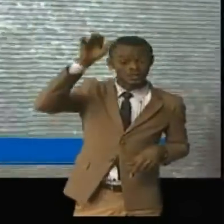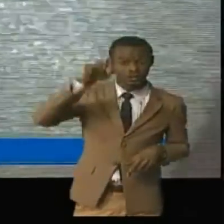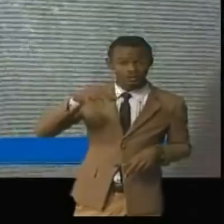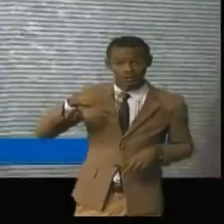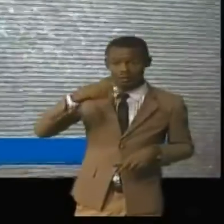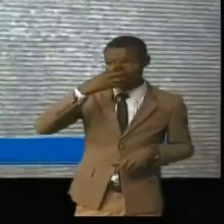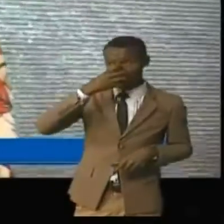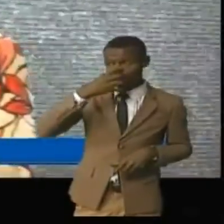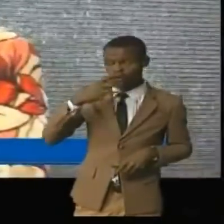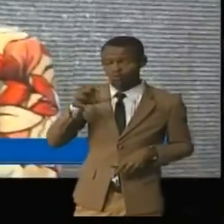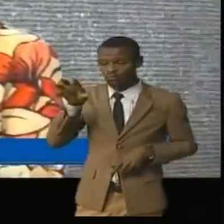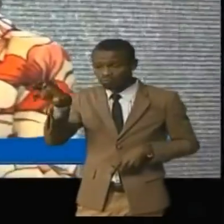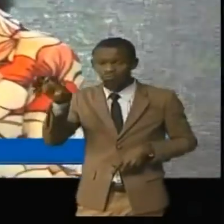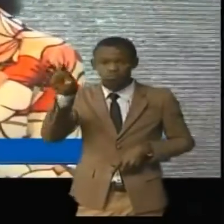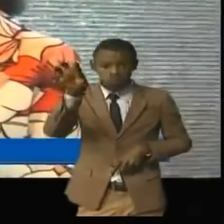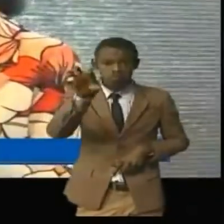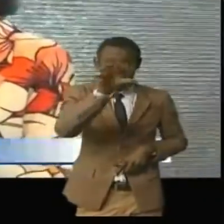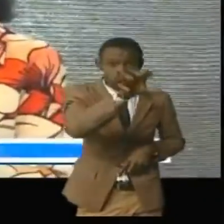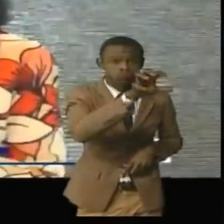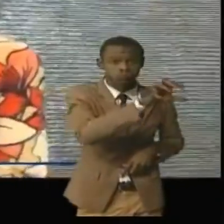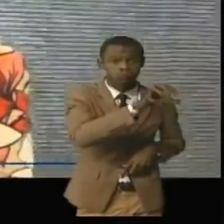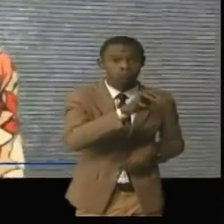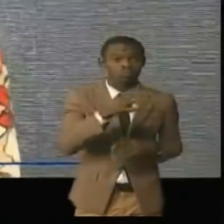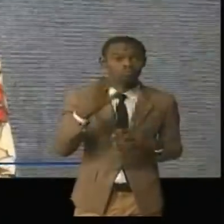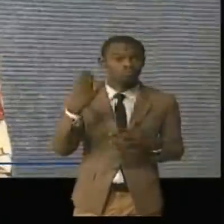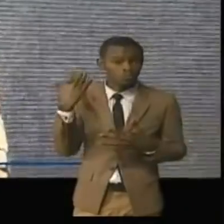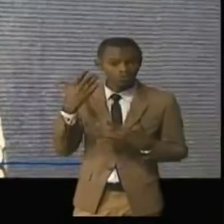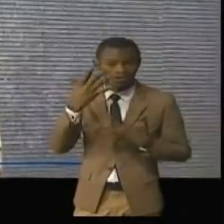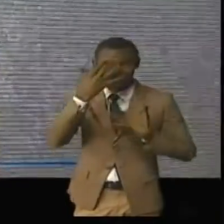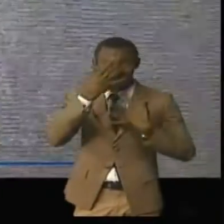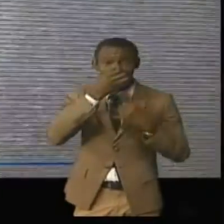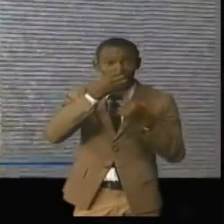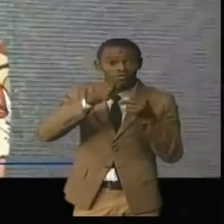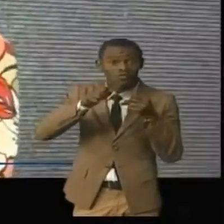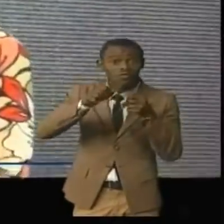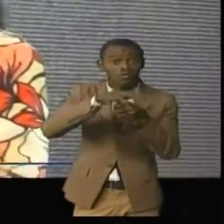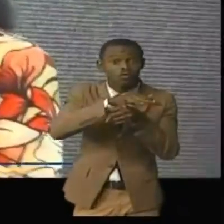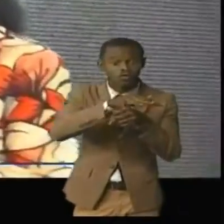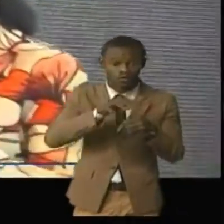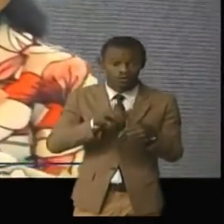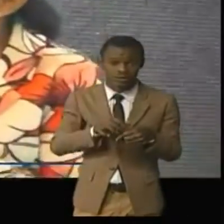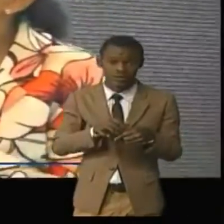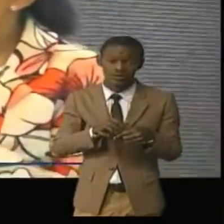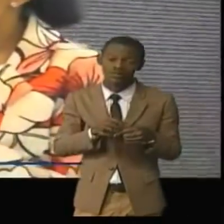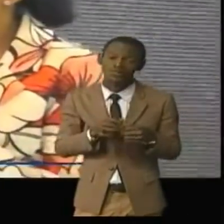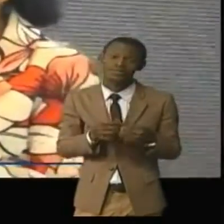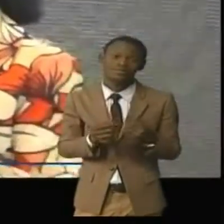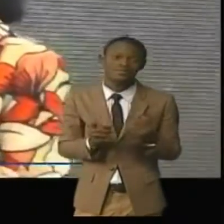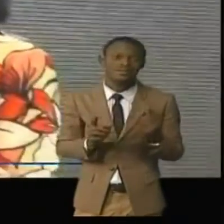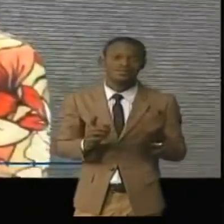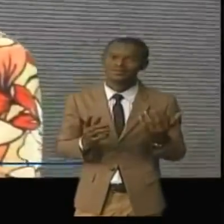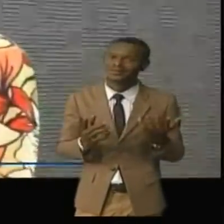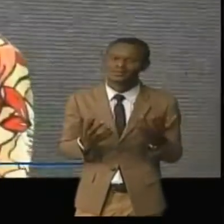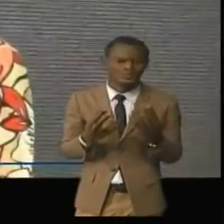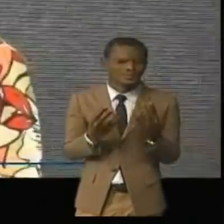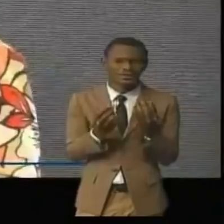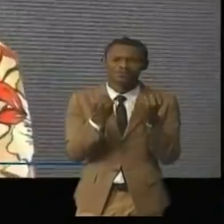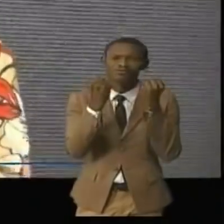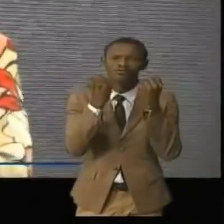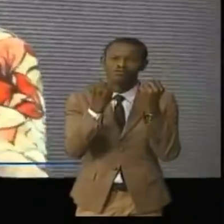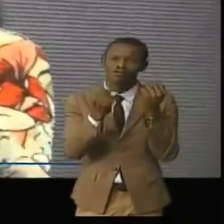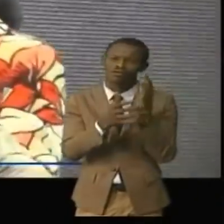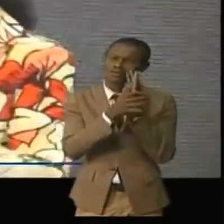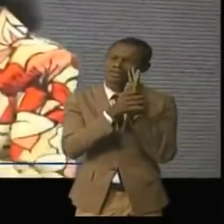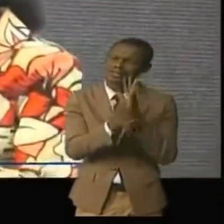développement et rentre dans la phase clinique. Mais ce qui était important, c'était vraiment cette mobilisation des gens. Et donc